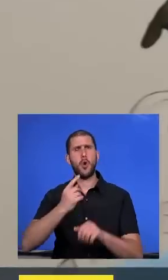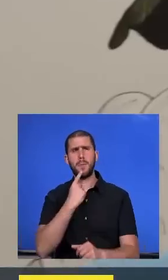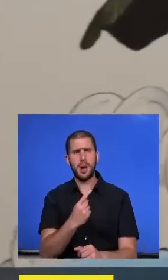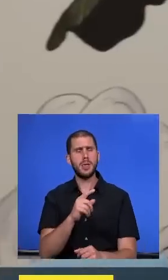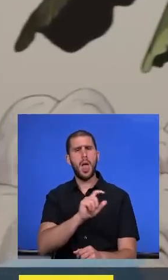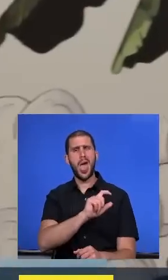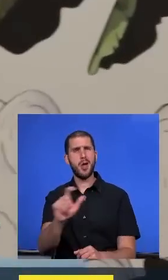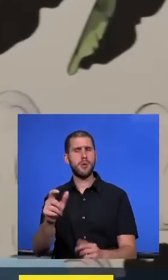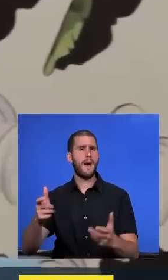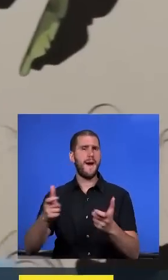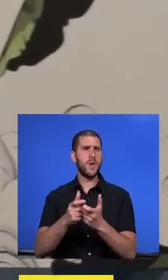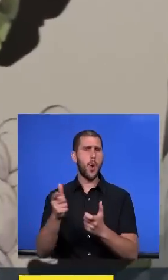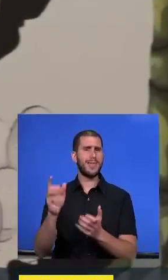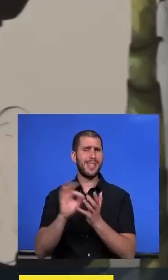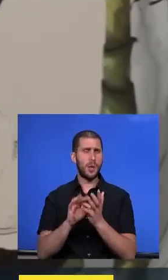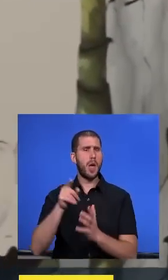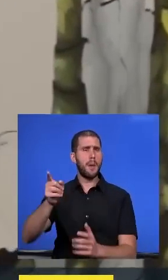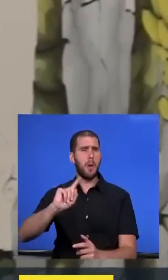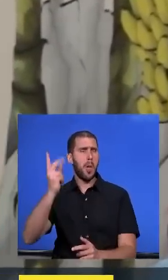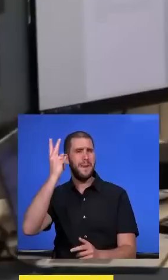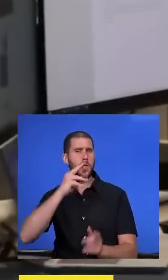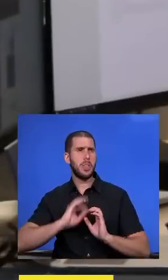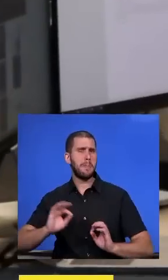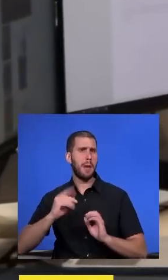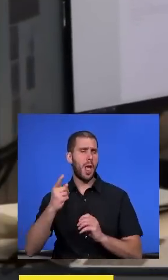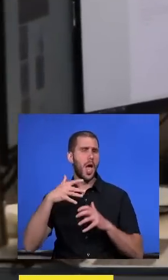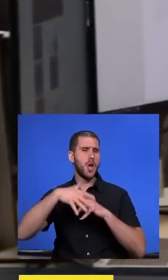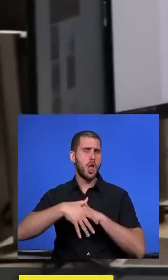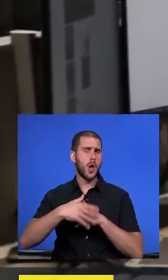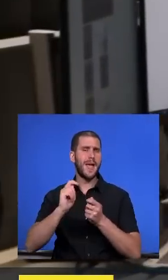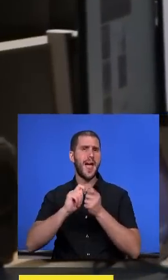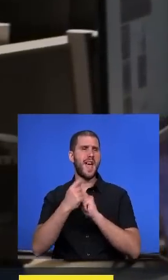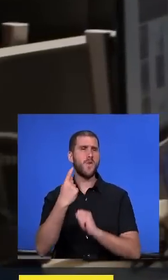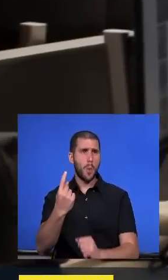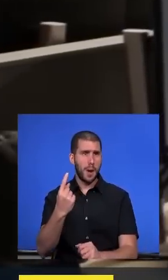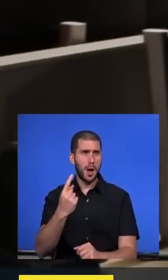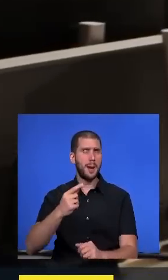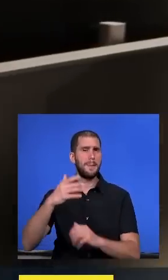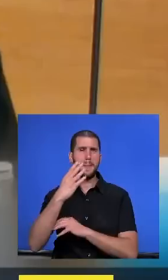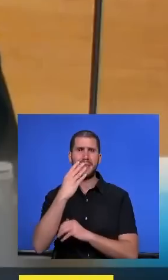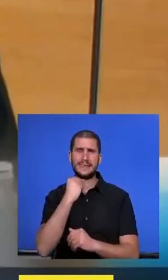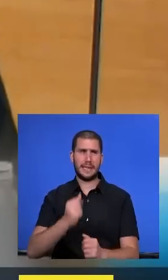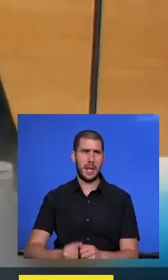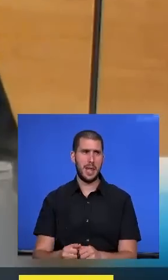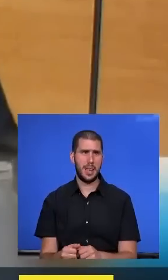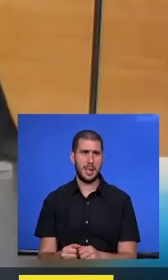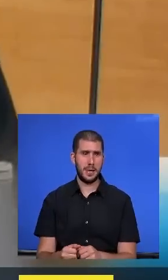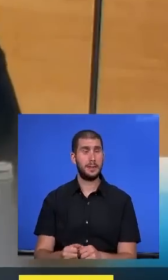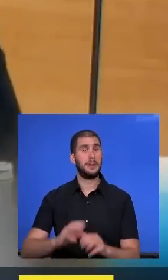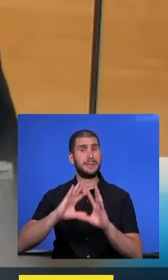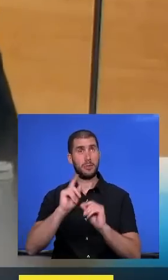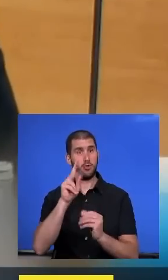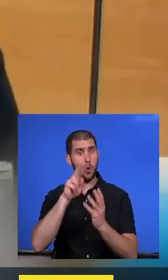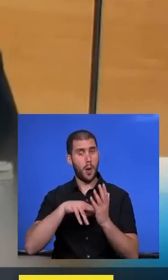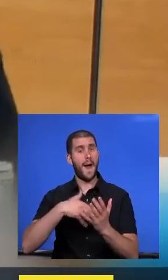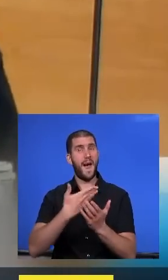את חברות הדירוג בכך שאינן מבינות מספיק את השלכות הרפורמה במדינת ישראל. בסך הכל מי שקורא את חוות